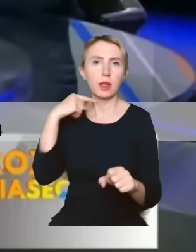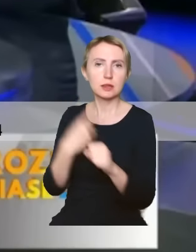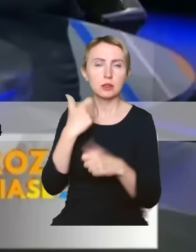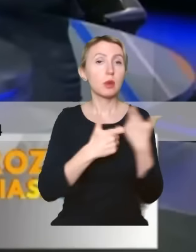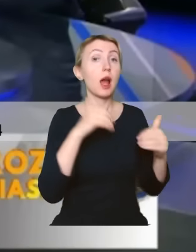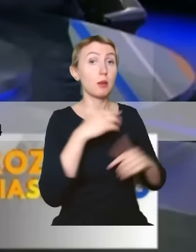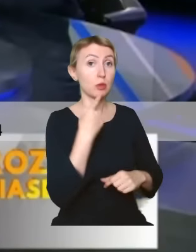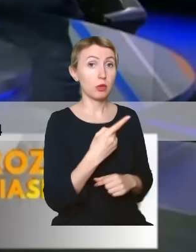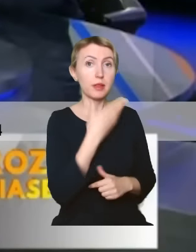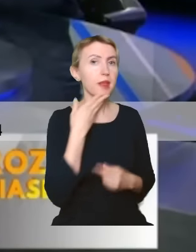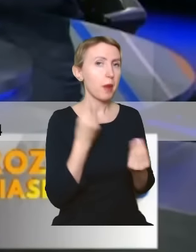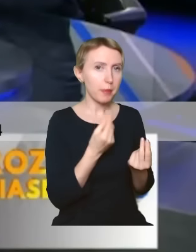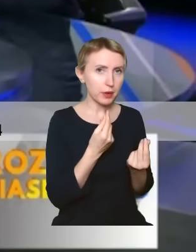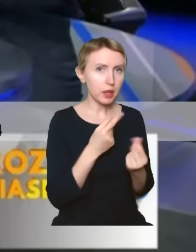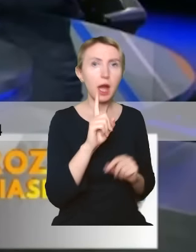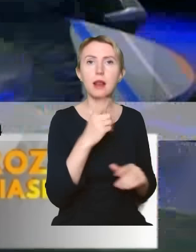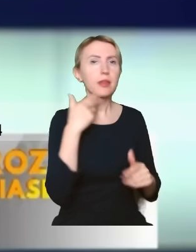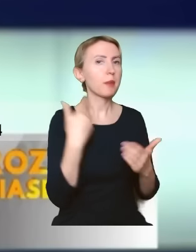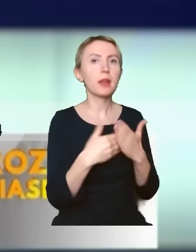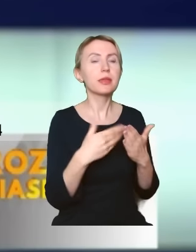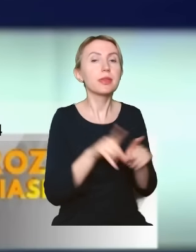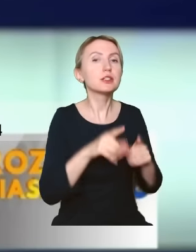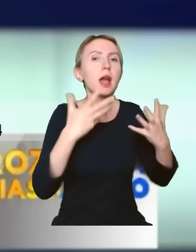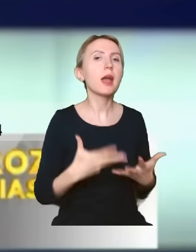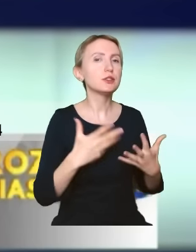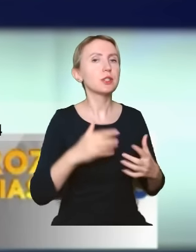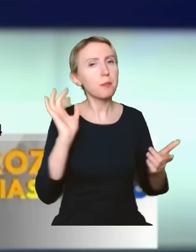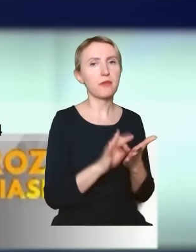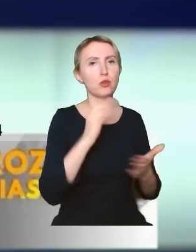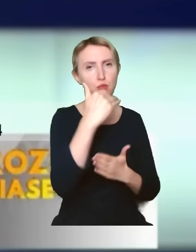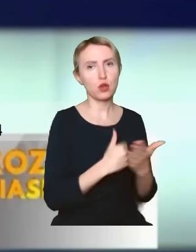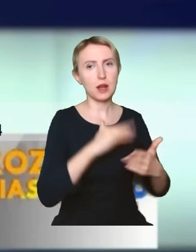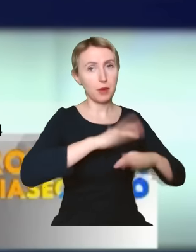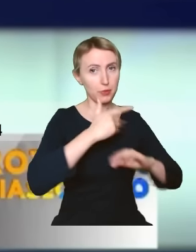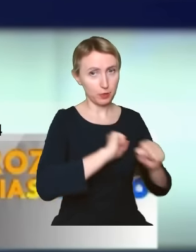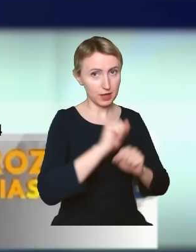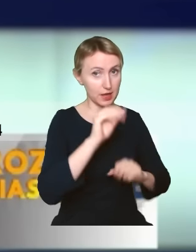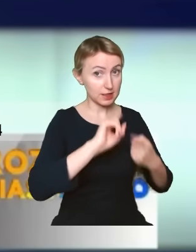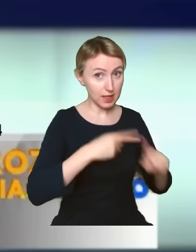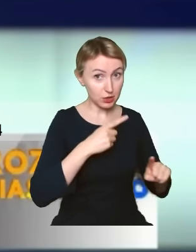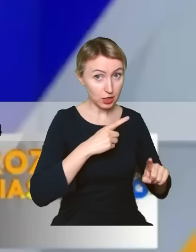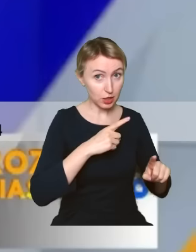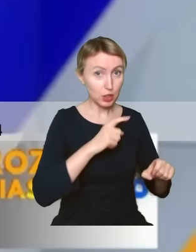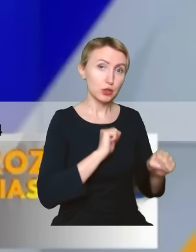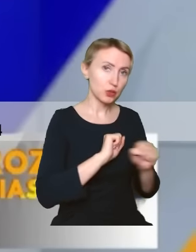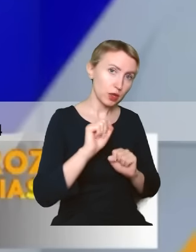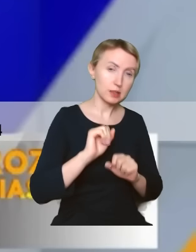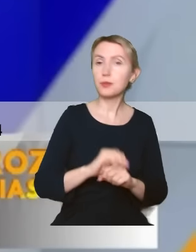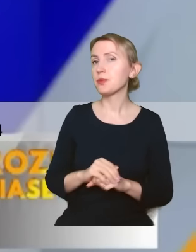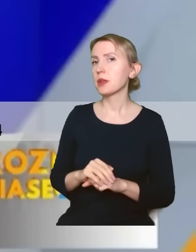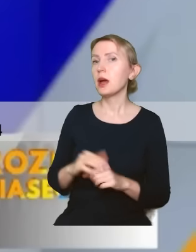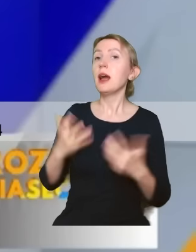powiedzieć tak, nie ma pieniędzy, ale nie ma też chęci i przekonania, że ten program laptopowy ma sens? Czy to drugie by się znalazło? U mnie chęci